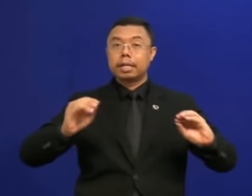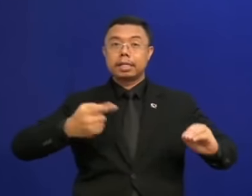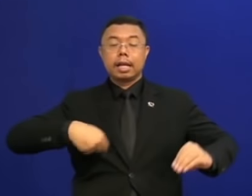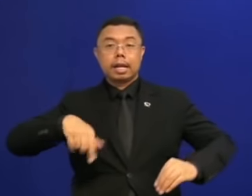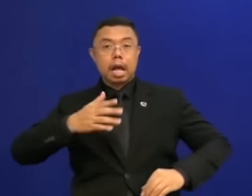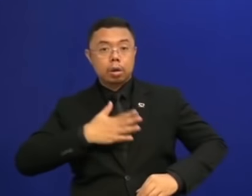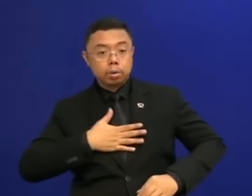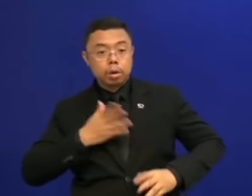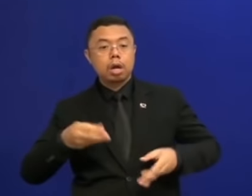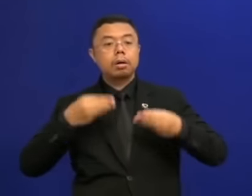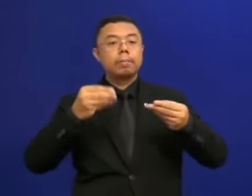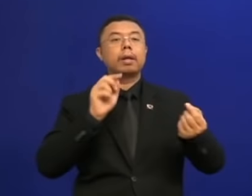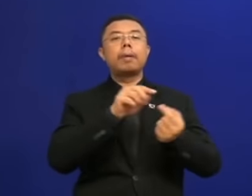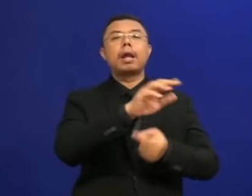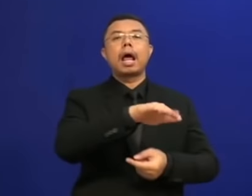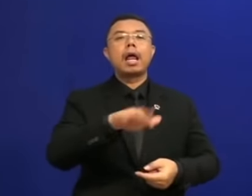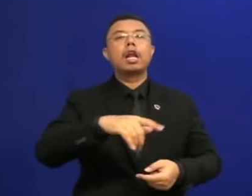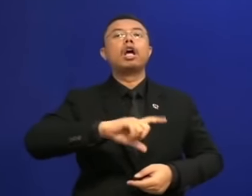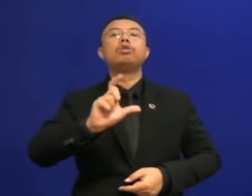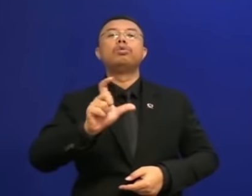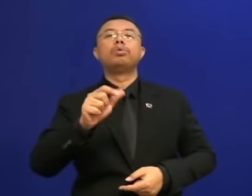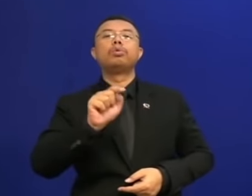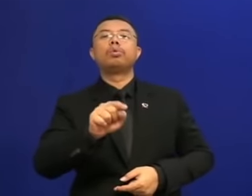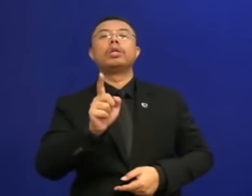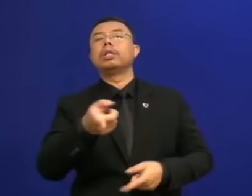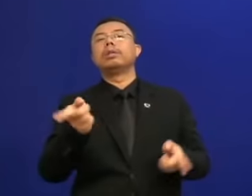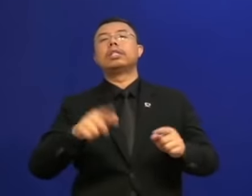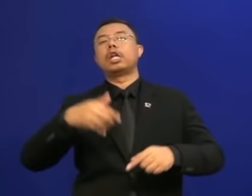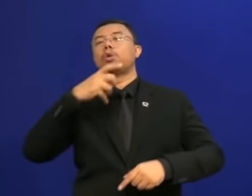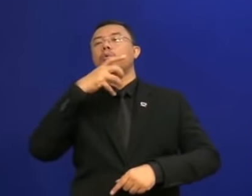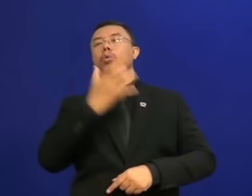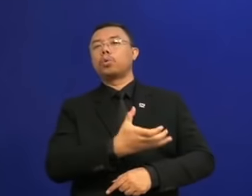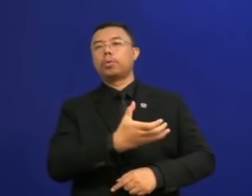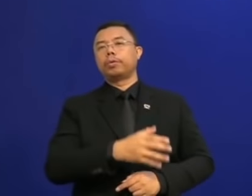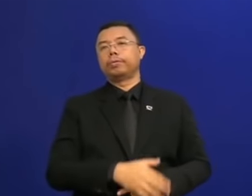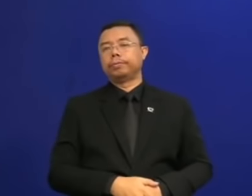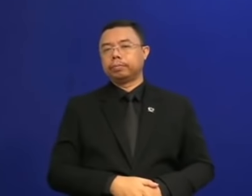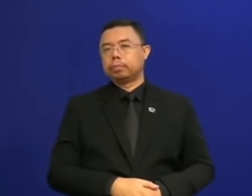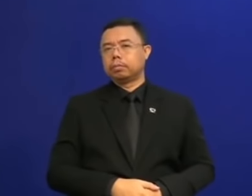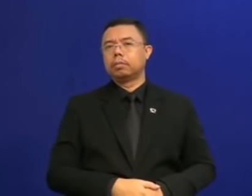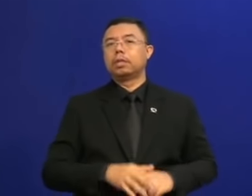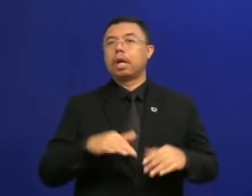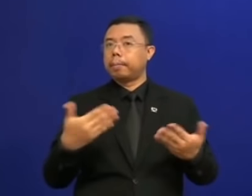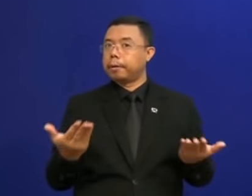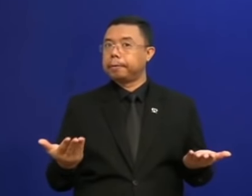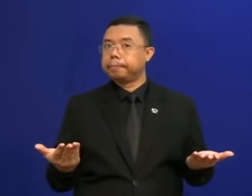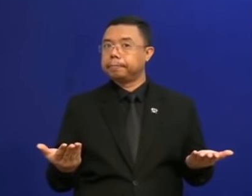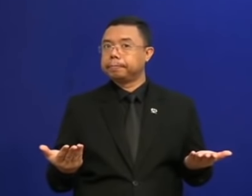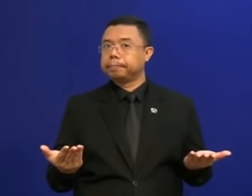keringatku kuberikan kepada anak cucuku, itu menjadi kutuk. Apa